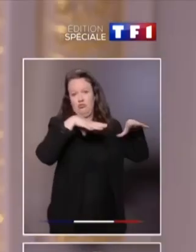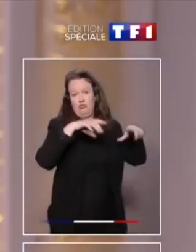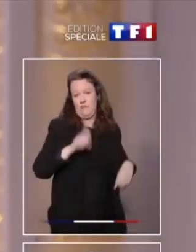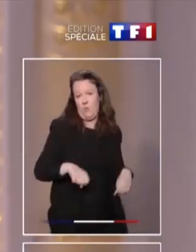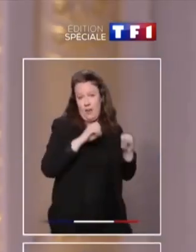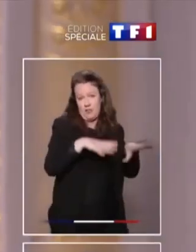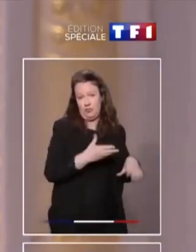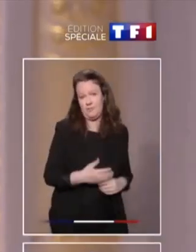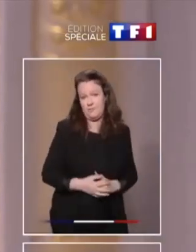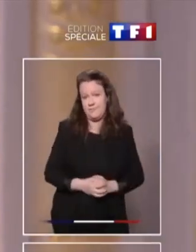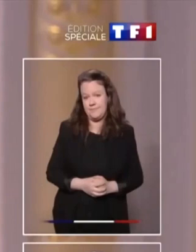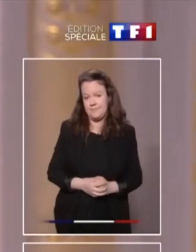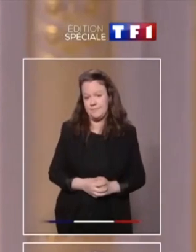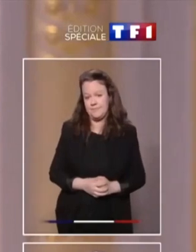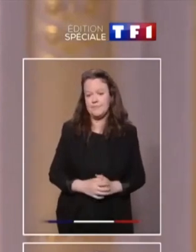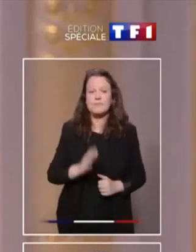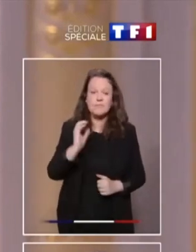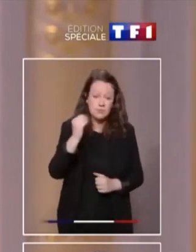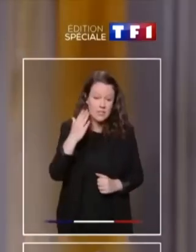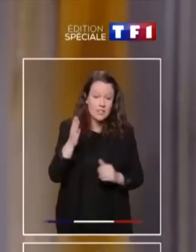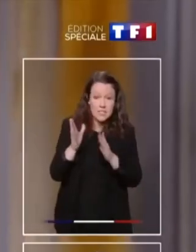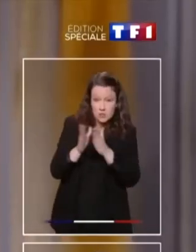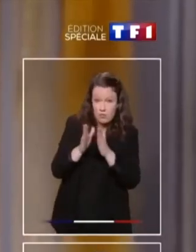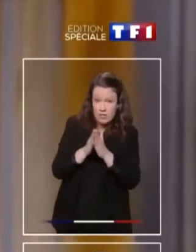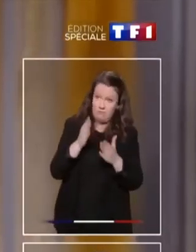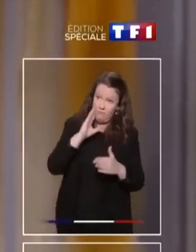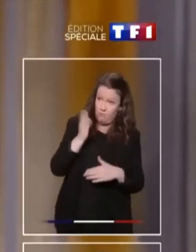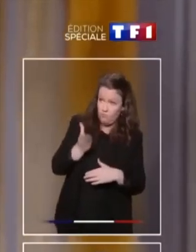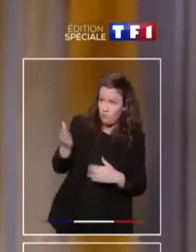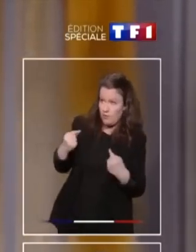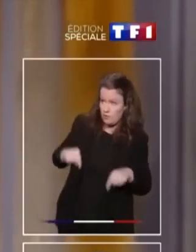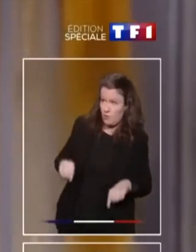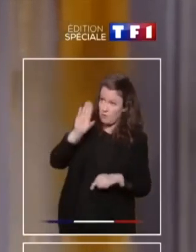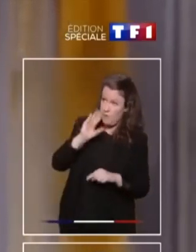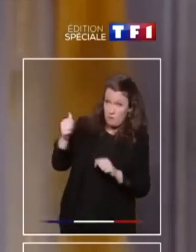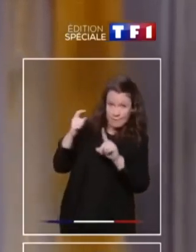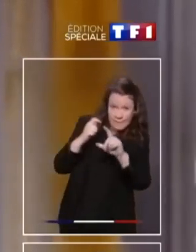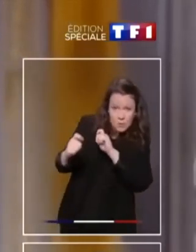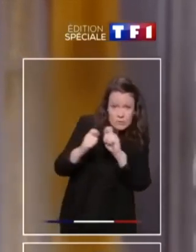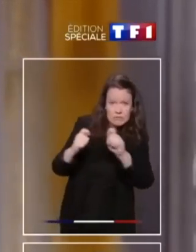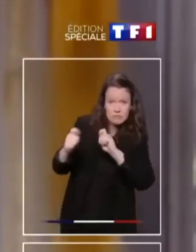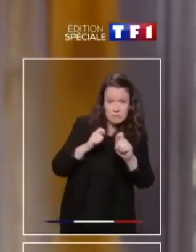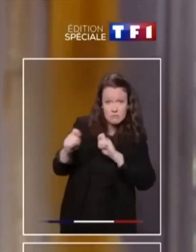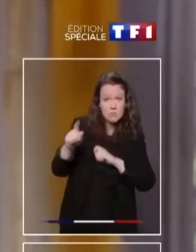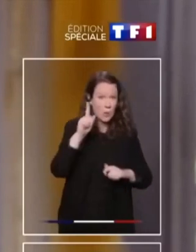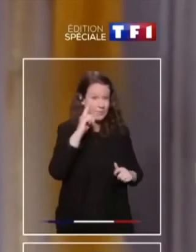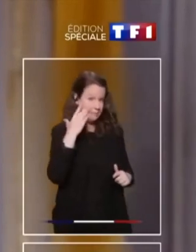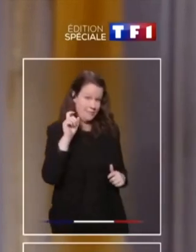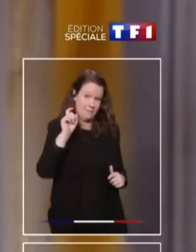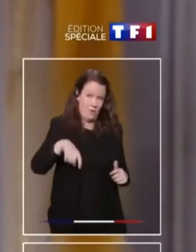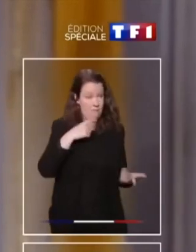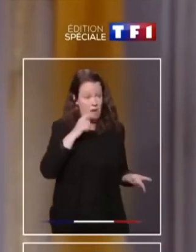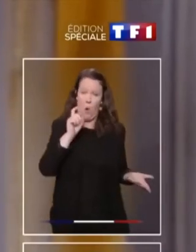И тем не менее он делает это, показывая всему миру ощущение полной собственной